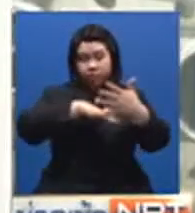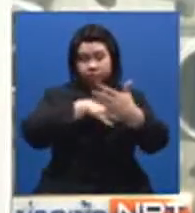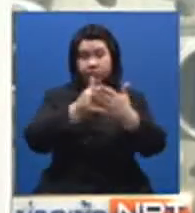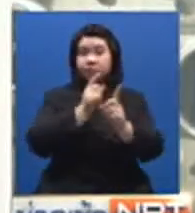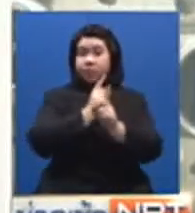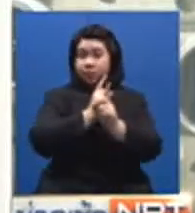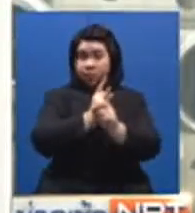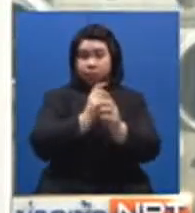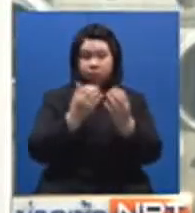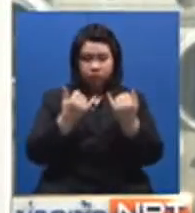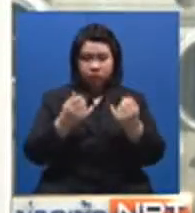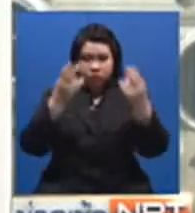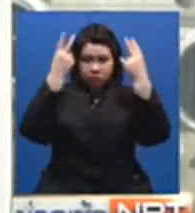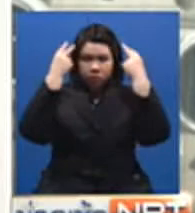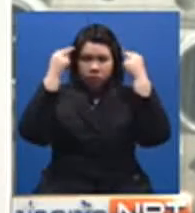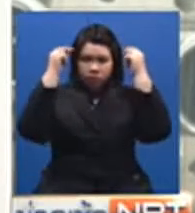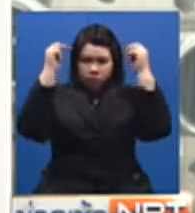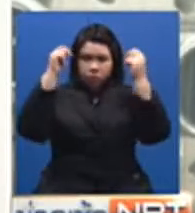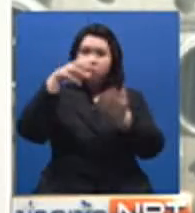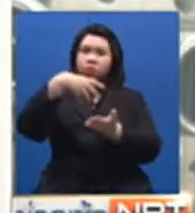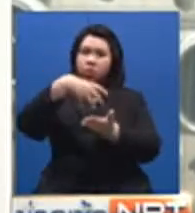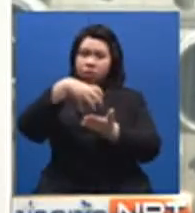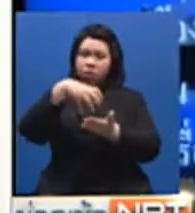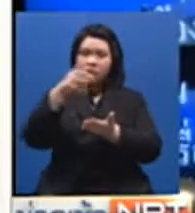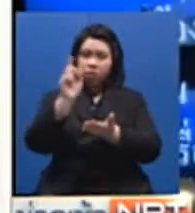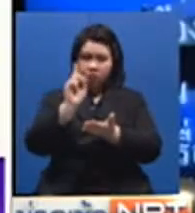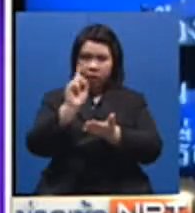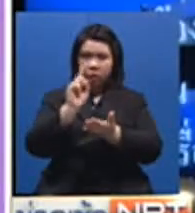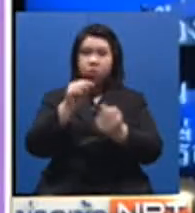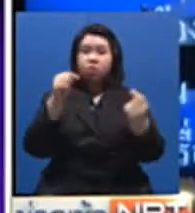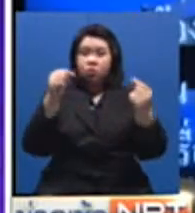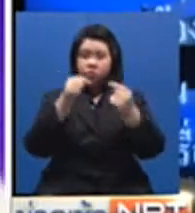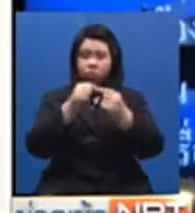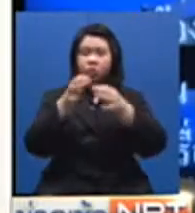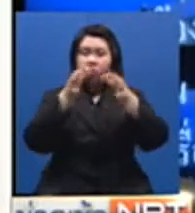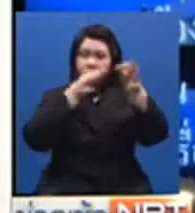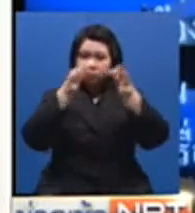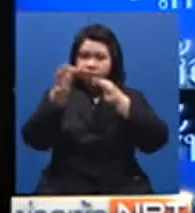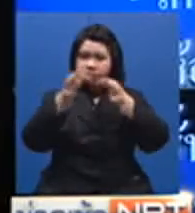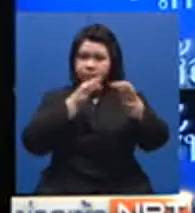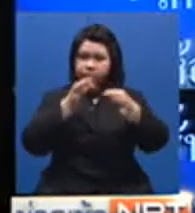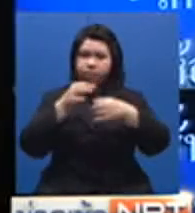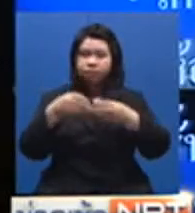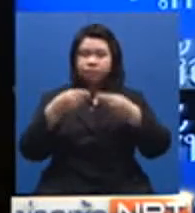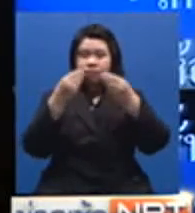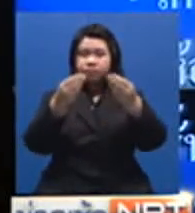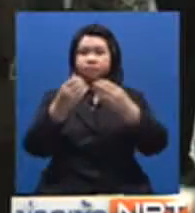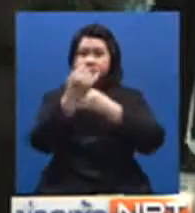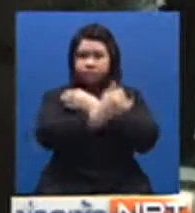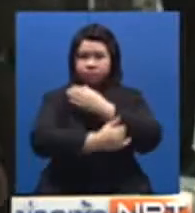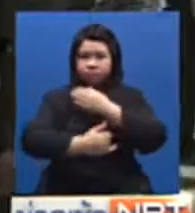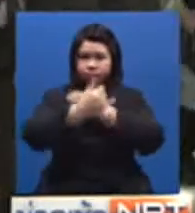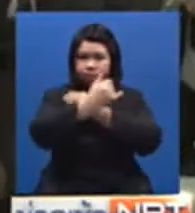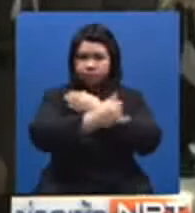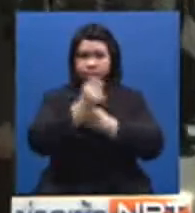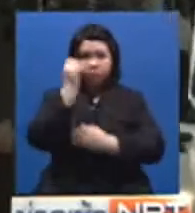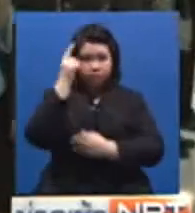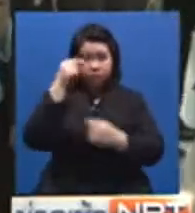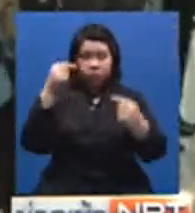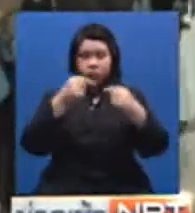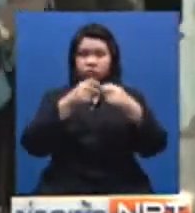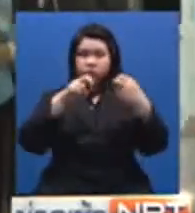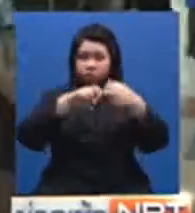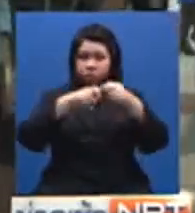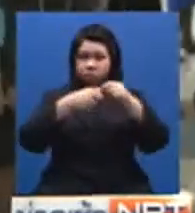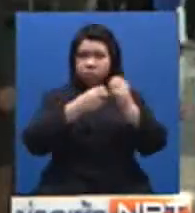นตรียืนยันนะคะว่าความพร้อมในการชี้แจงข้อสงสัยต่อนานาชาติต่อสถานการณ์ภายในประเทศไทย